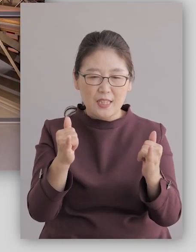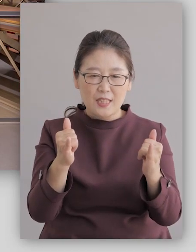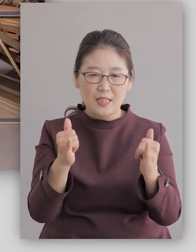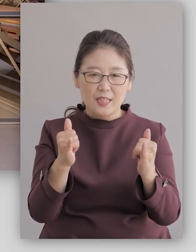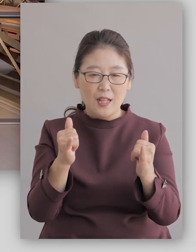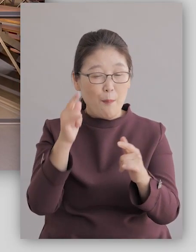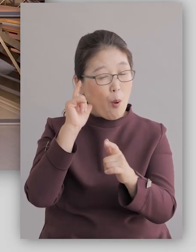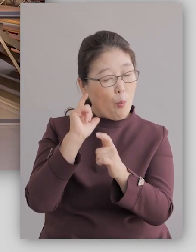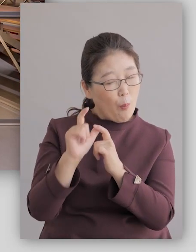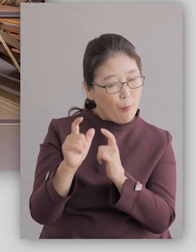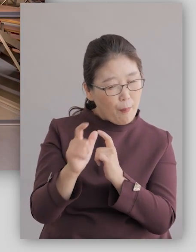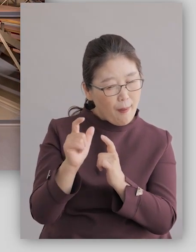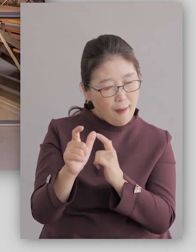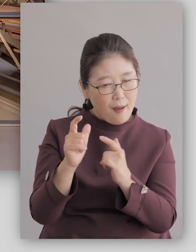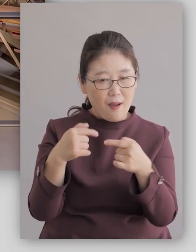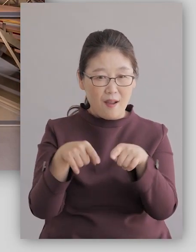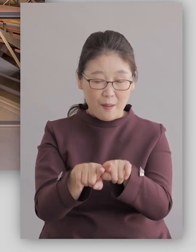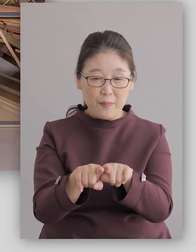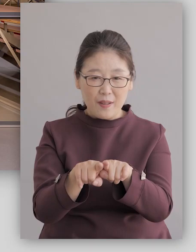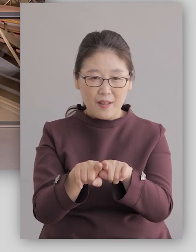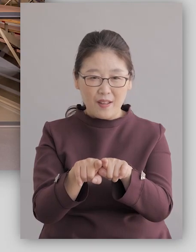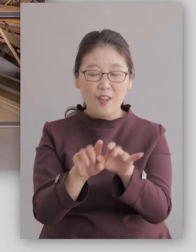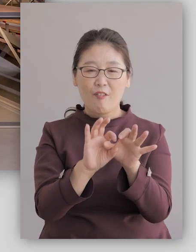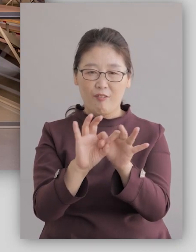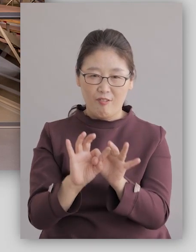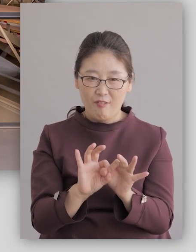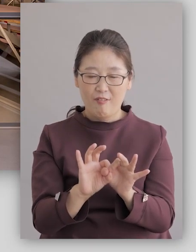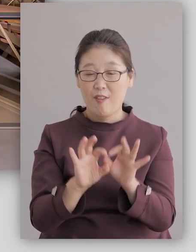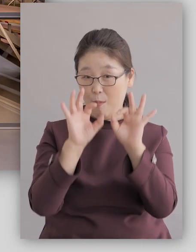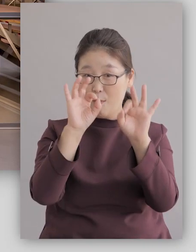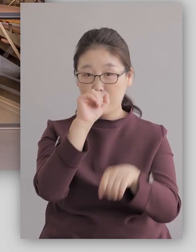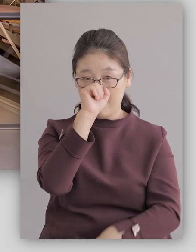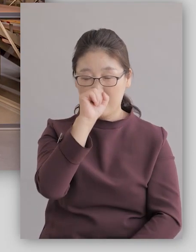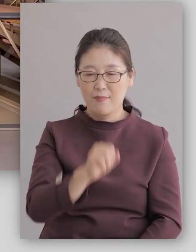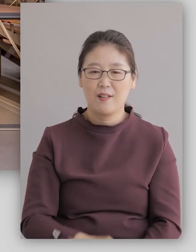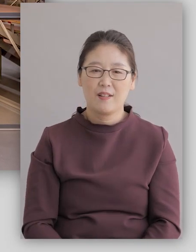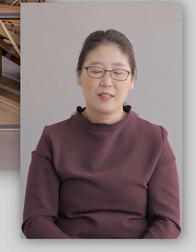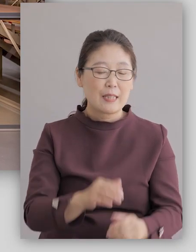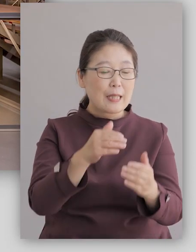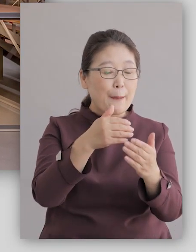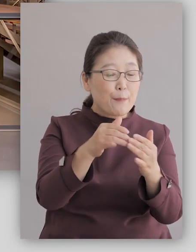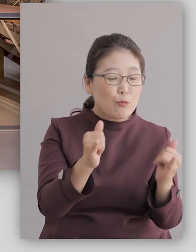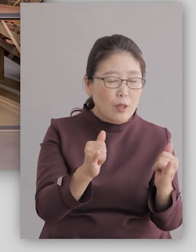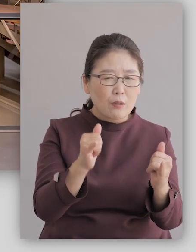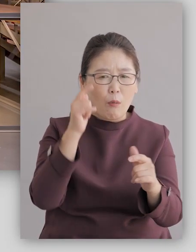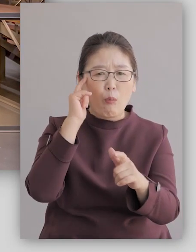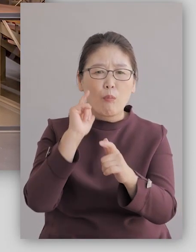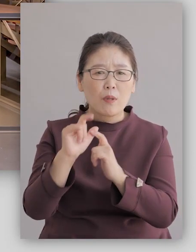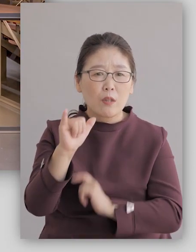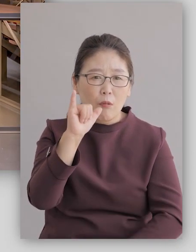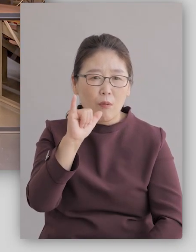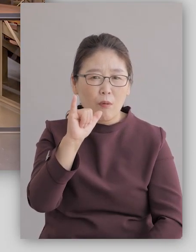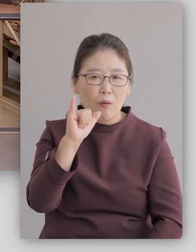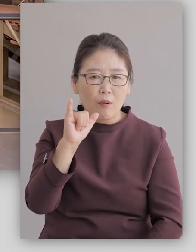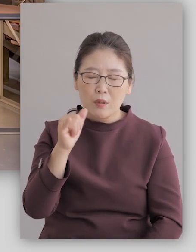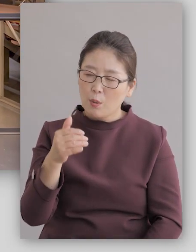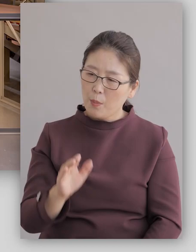함께 바라볼 필요가 있겠다는 생각이 들었습니다. 미술가들이 이렇게 고민을 했을 때